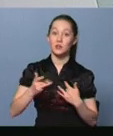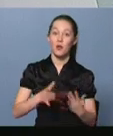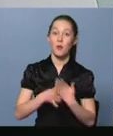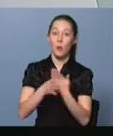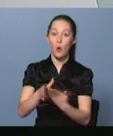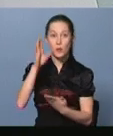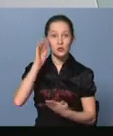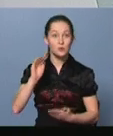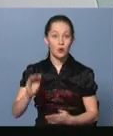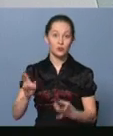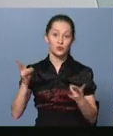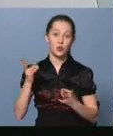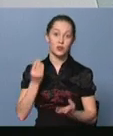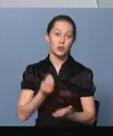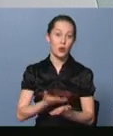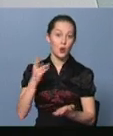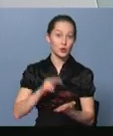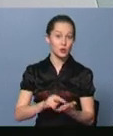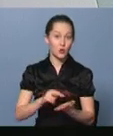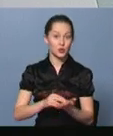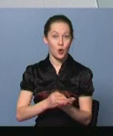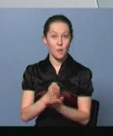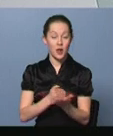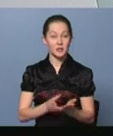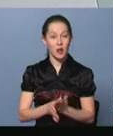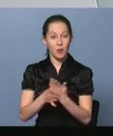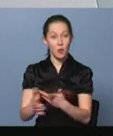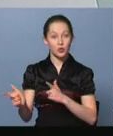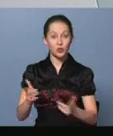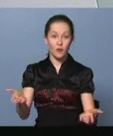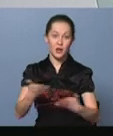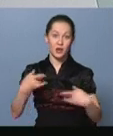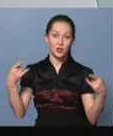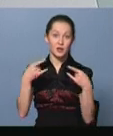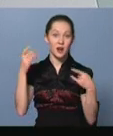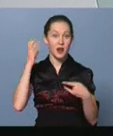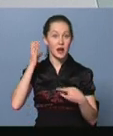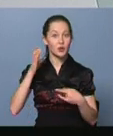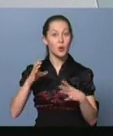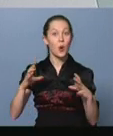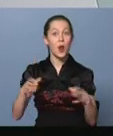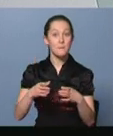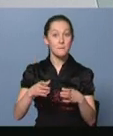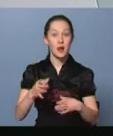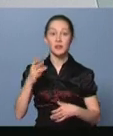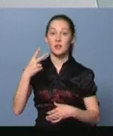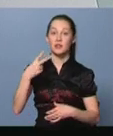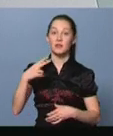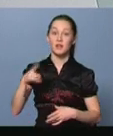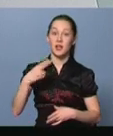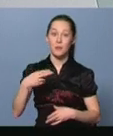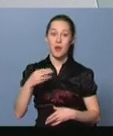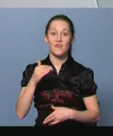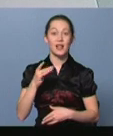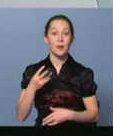Мальчик нуждается в дорогостоящей операции. Помочь семье готовы сотрудники нашей телерадиокомпании. 20 декабря в Республиканской